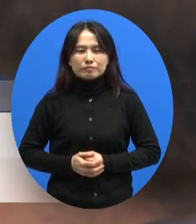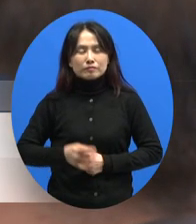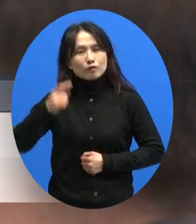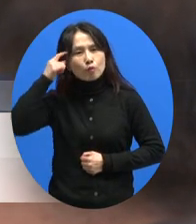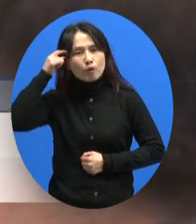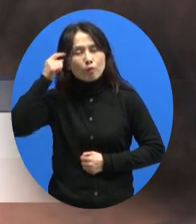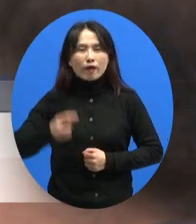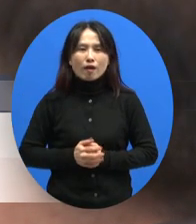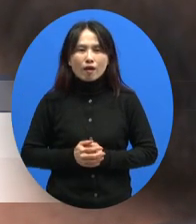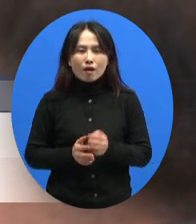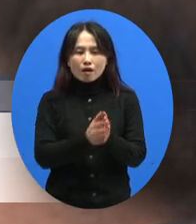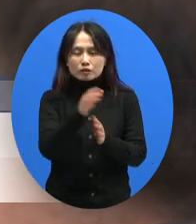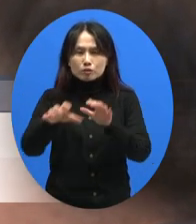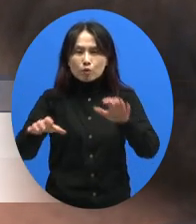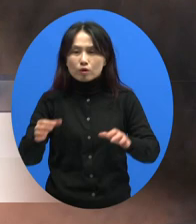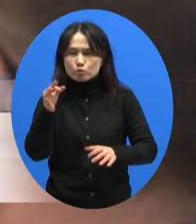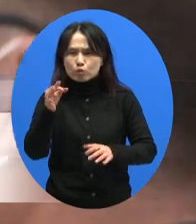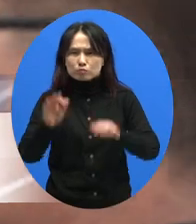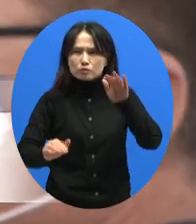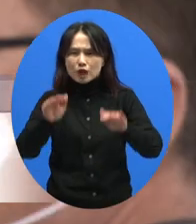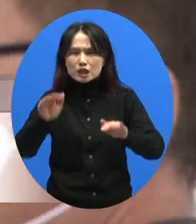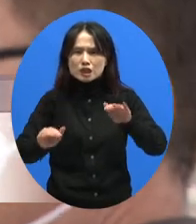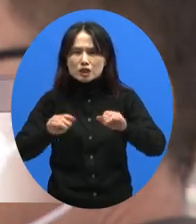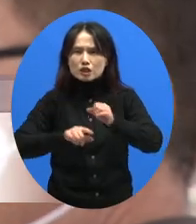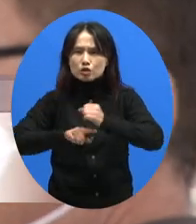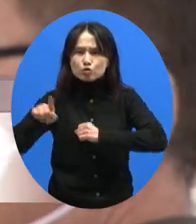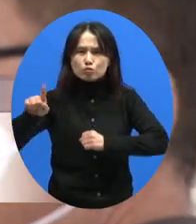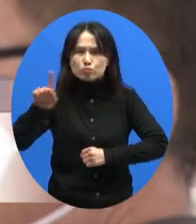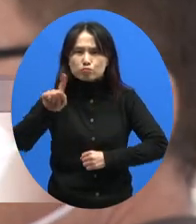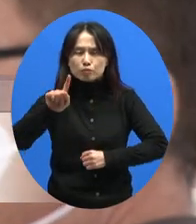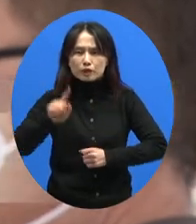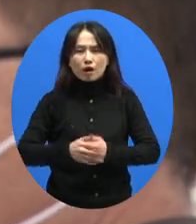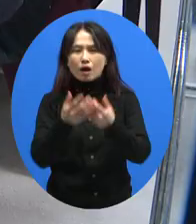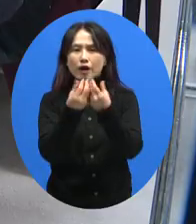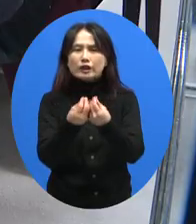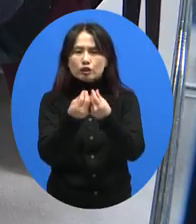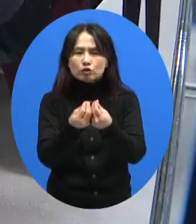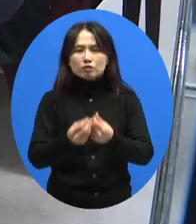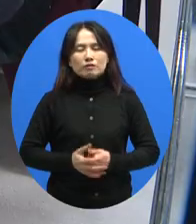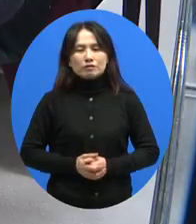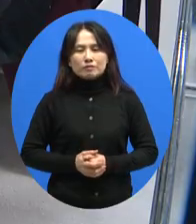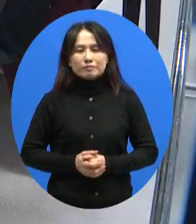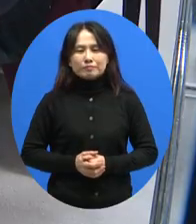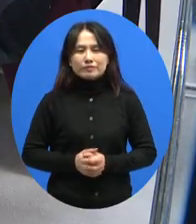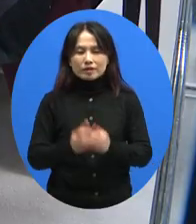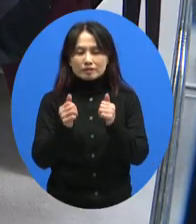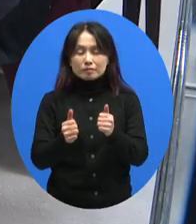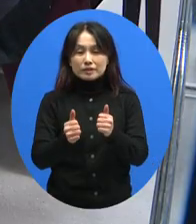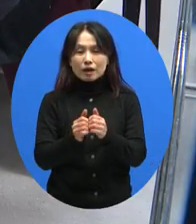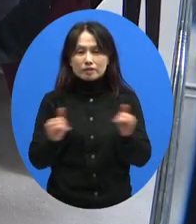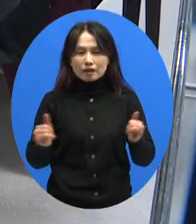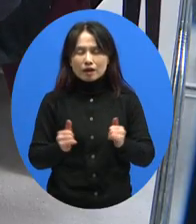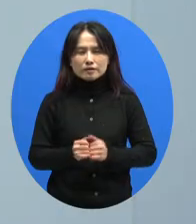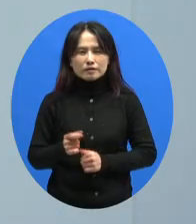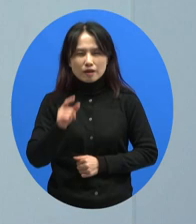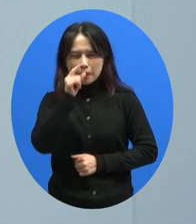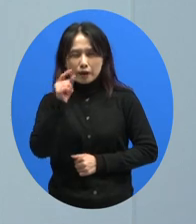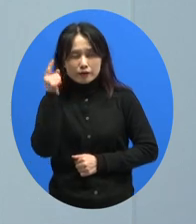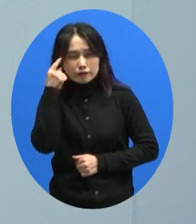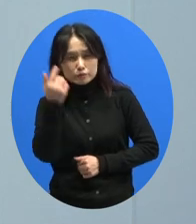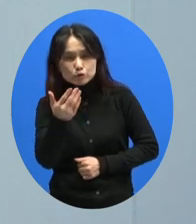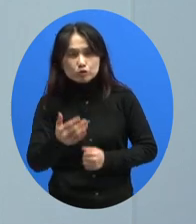그 시도 간에 요금 차이가 날까? 그 가격 차이가 날까? 예를 들어서 심사위원들의 날카로운 질문